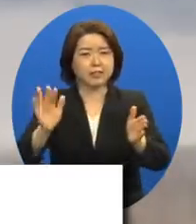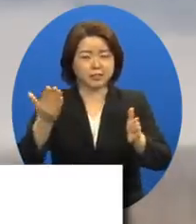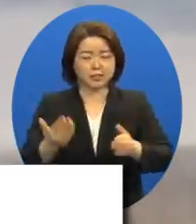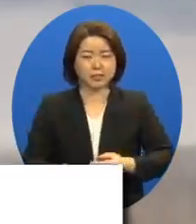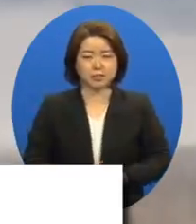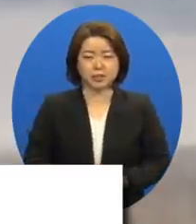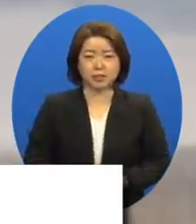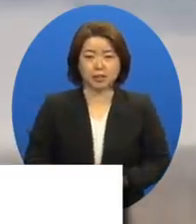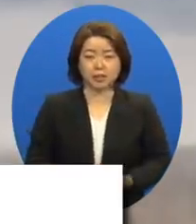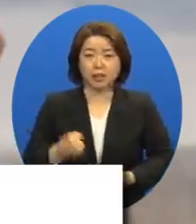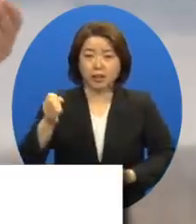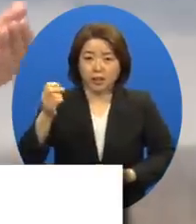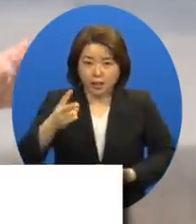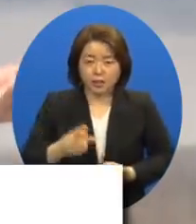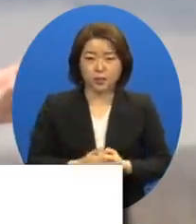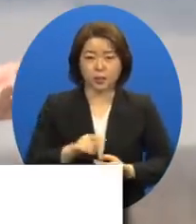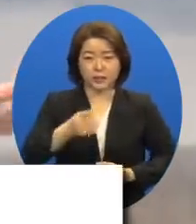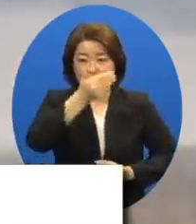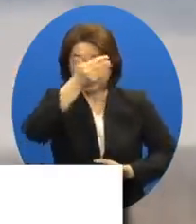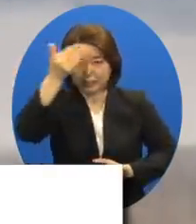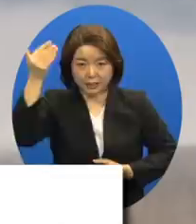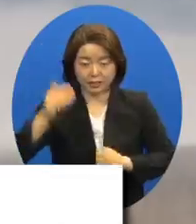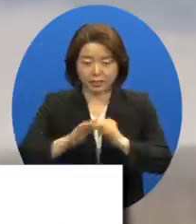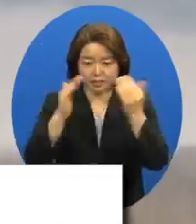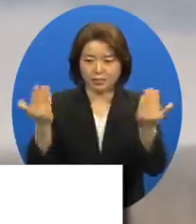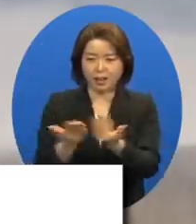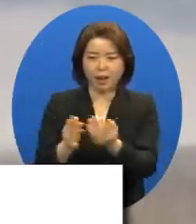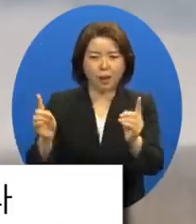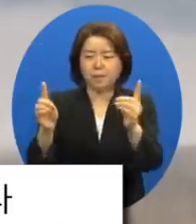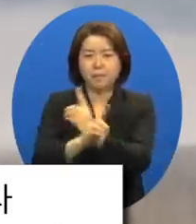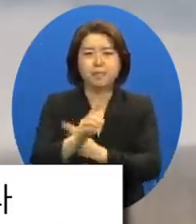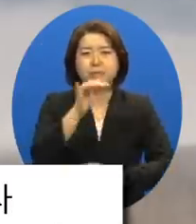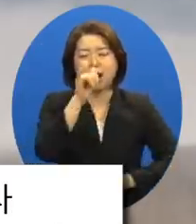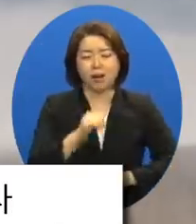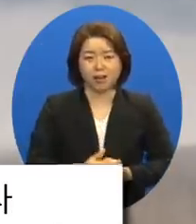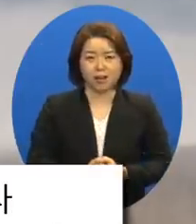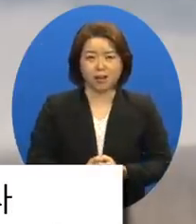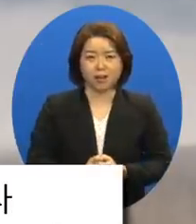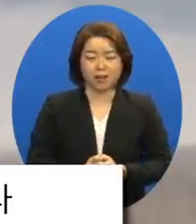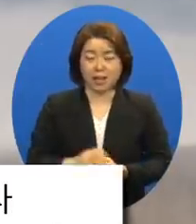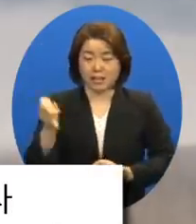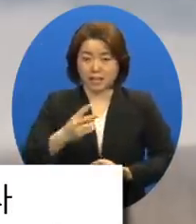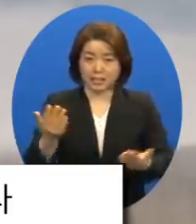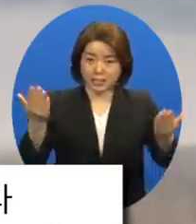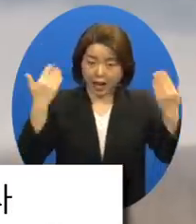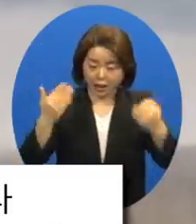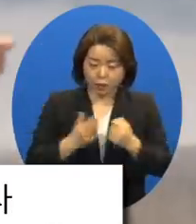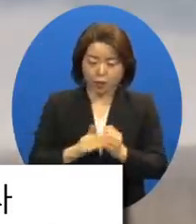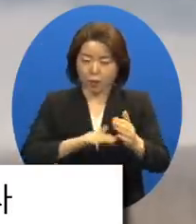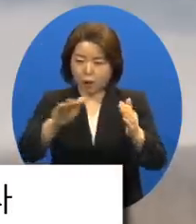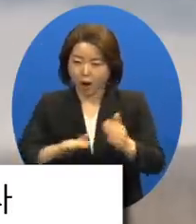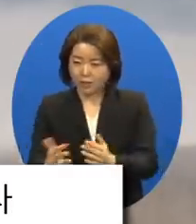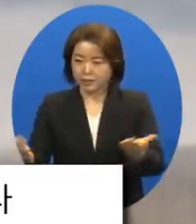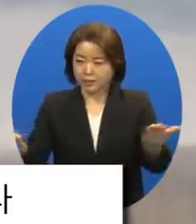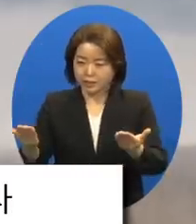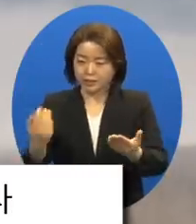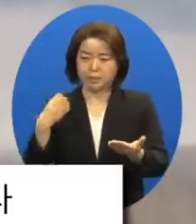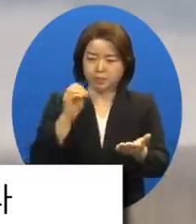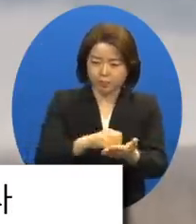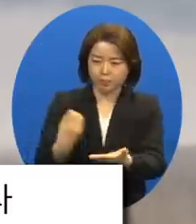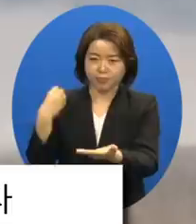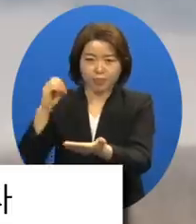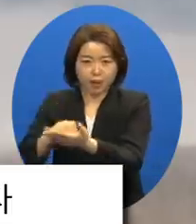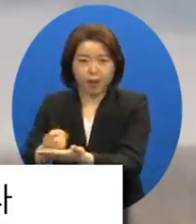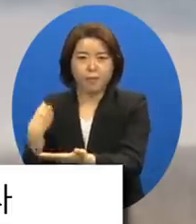그리고 그 청년들이 다변화 되었어요 그들은 다시 학교로 가정으로 직장으로 돌아왔어